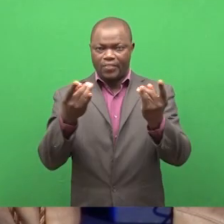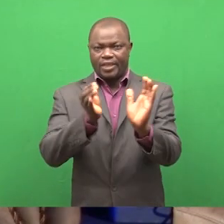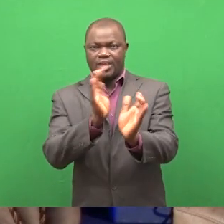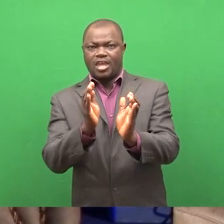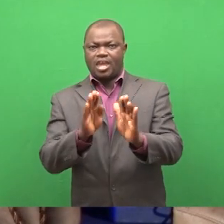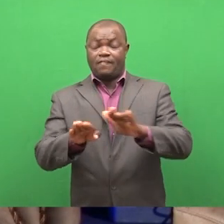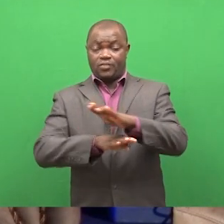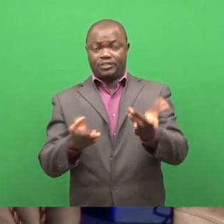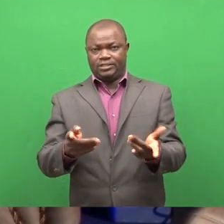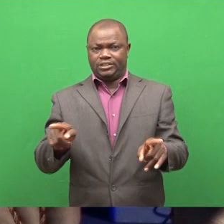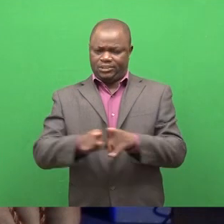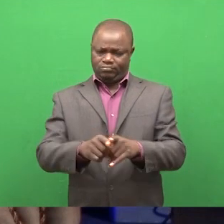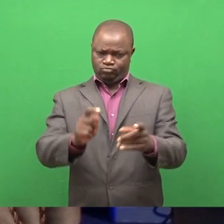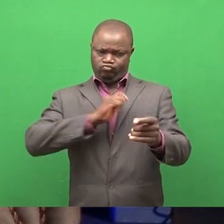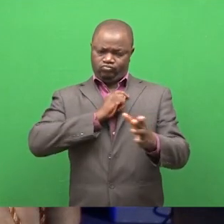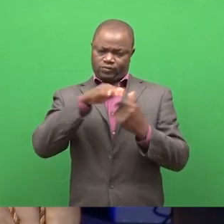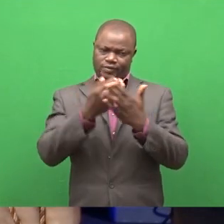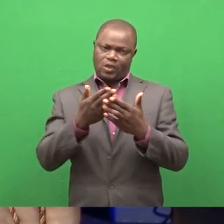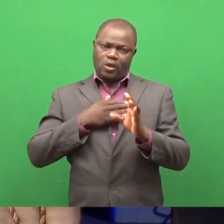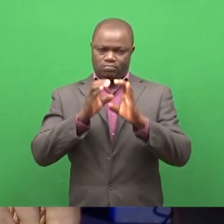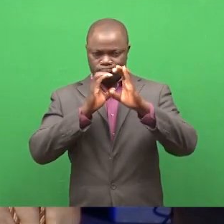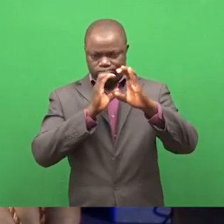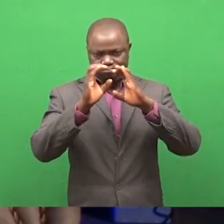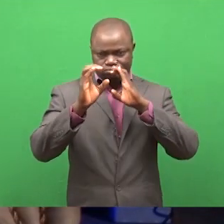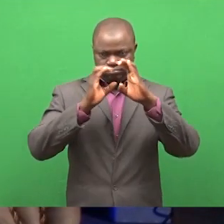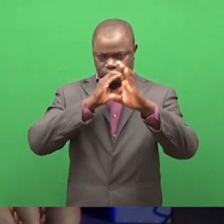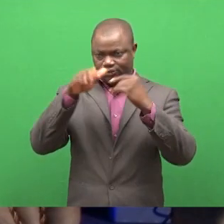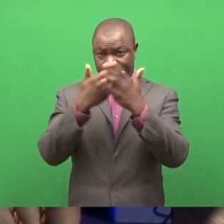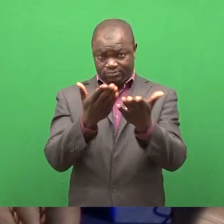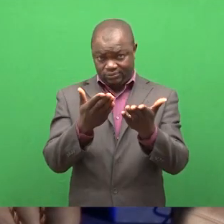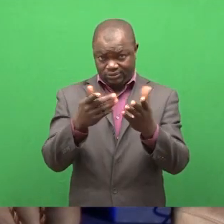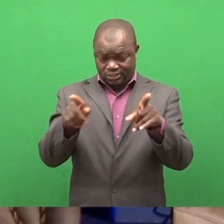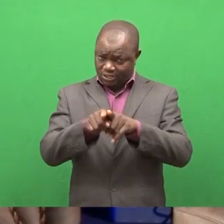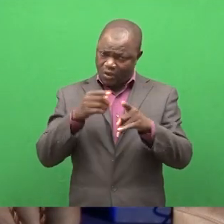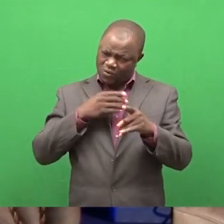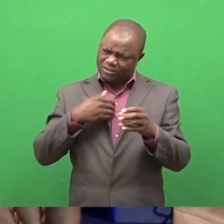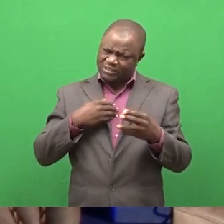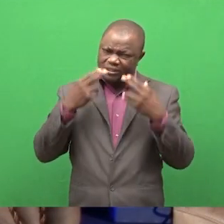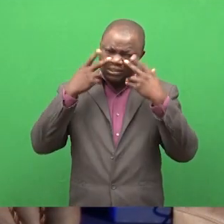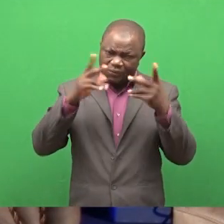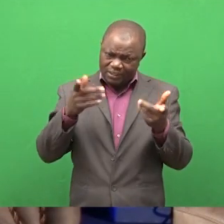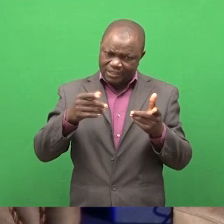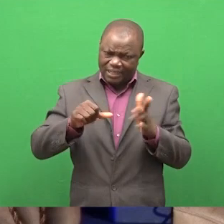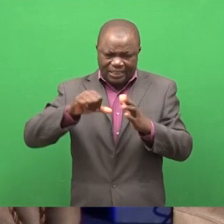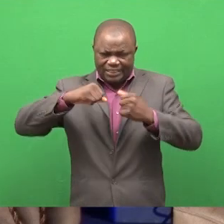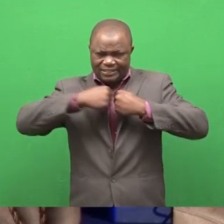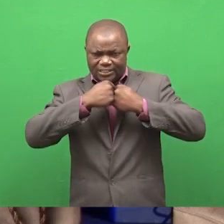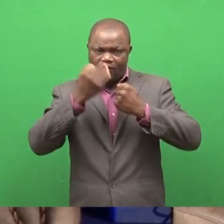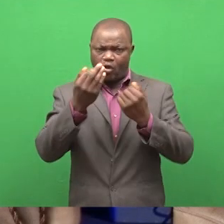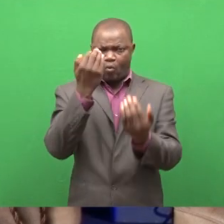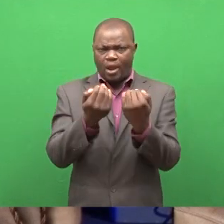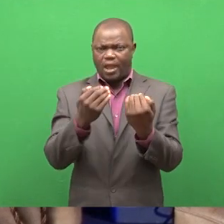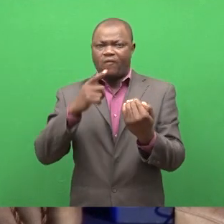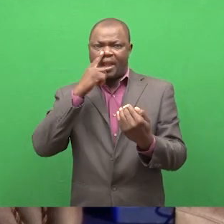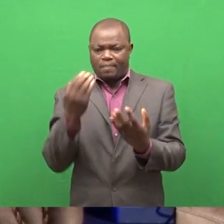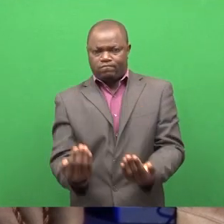chekuti tigone kukurukura. Tiri kutarisa nuna nenyaya dzinonetsa pavana mukuyaruka.